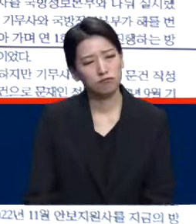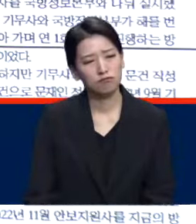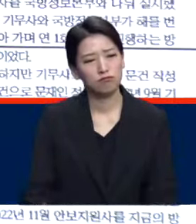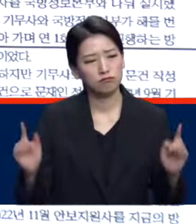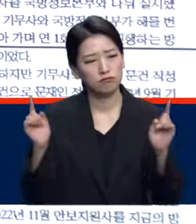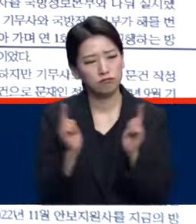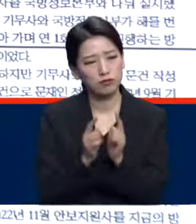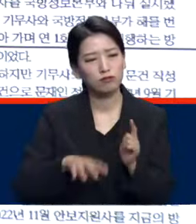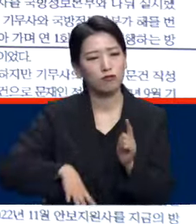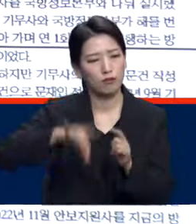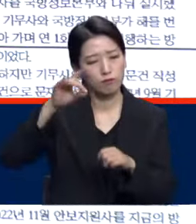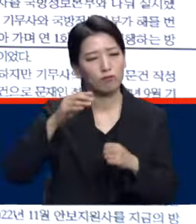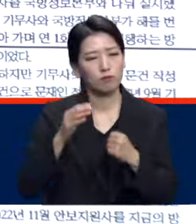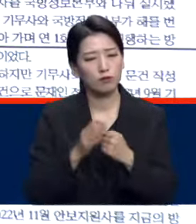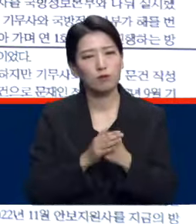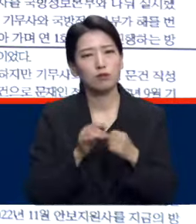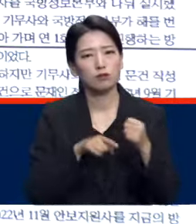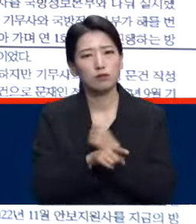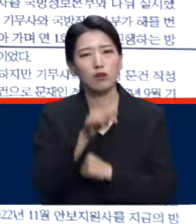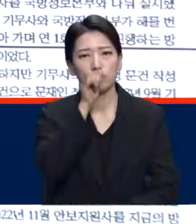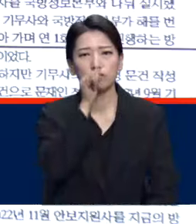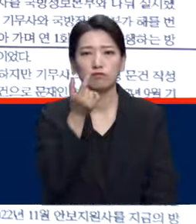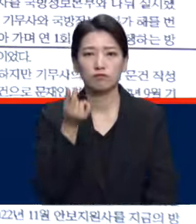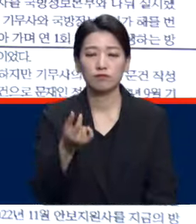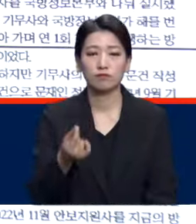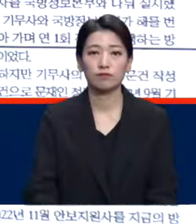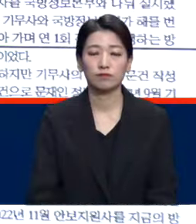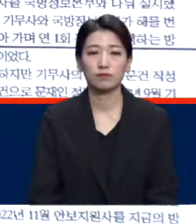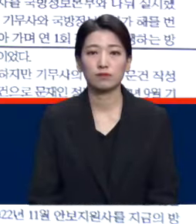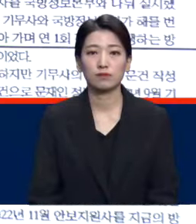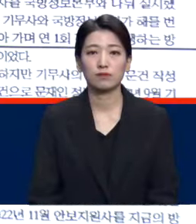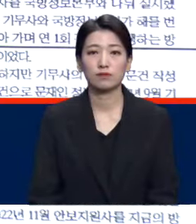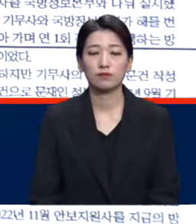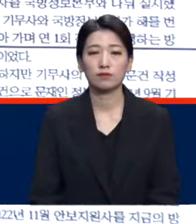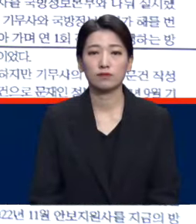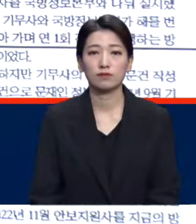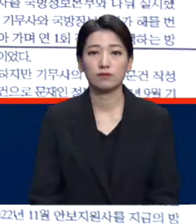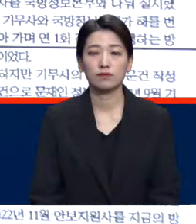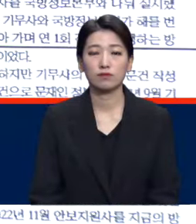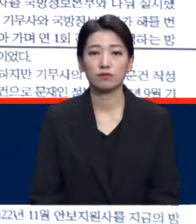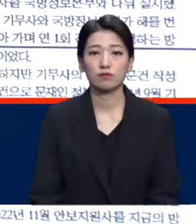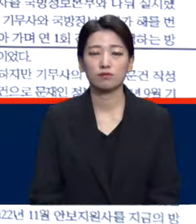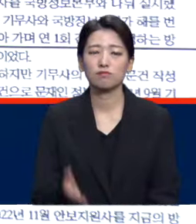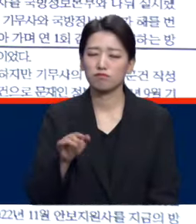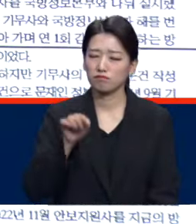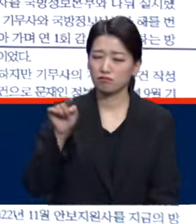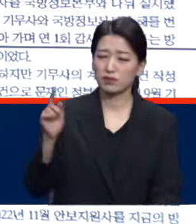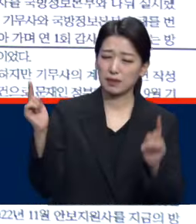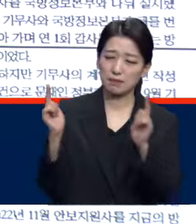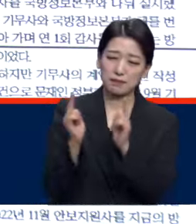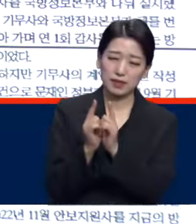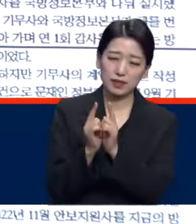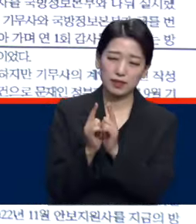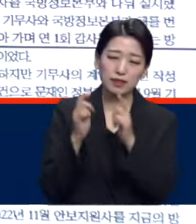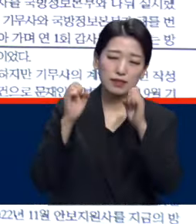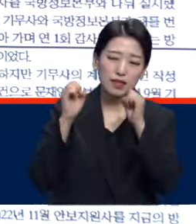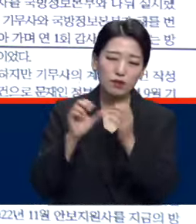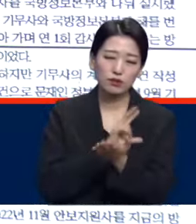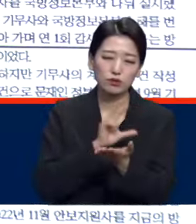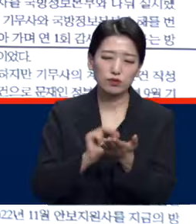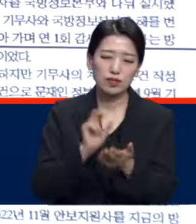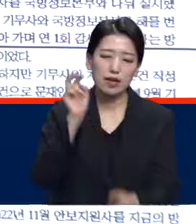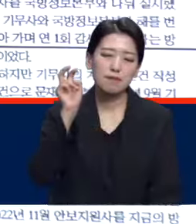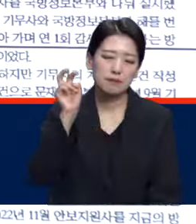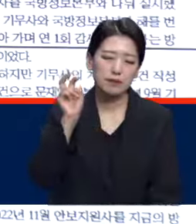드는데 일단 가장 궁금한 건 우리 모두 의제가 사전 의제는 아니었지만 요거 얘기할 것 같은데 라고 했었던 게 있죠. 뭐냐?